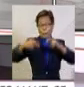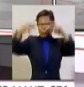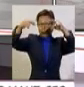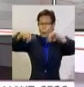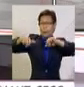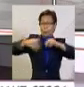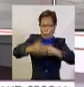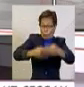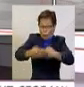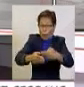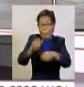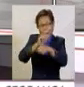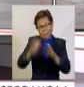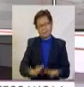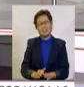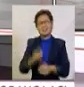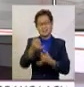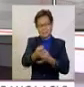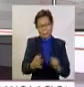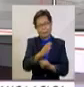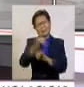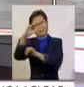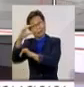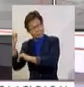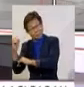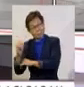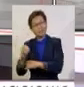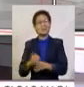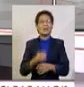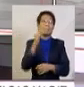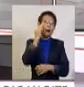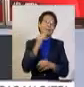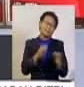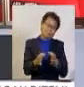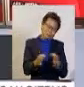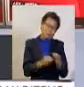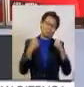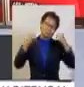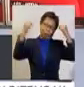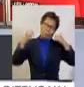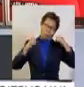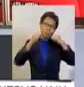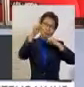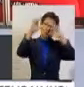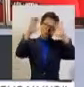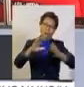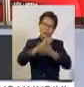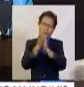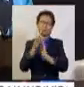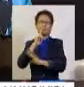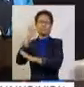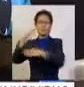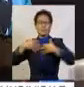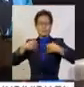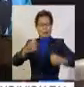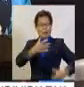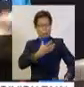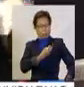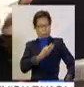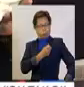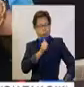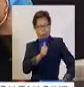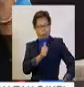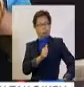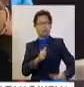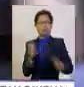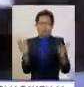produktiviti pekerja, jabatan dan syarikat. Jelas Tun Dr. Mahathir, bersenam salah satu cara menjamin kesihatan jantung, manakala